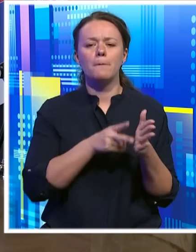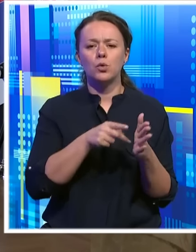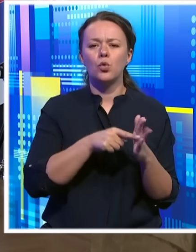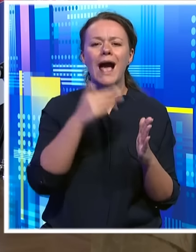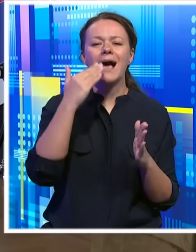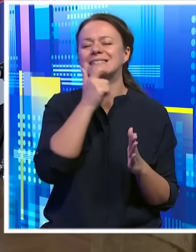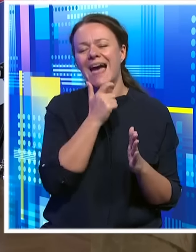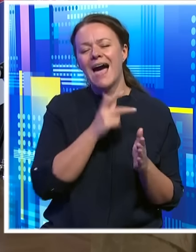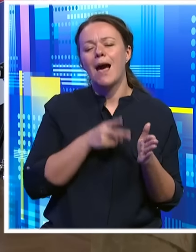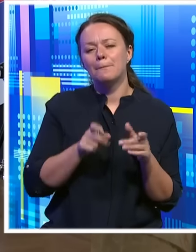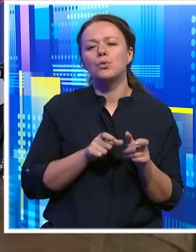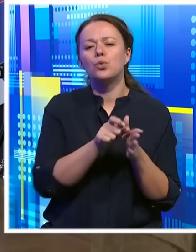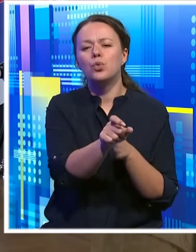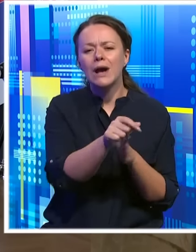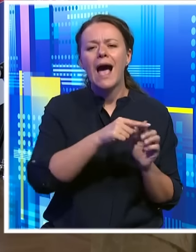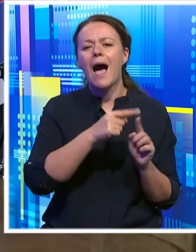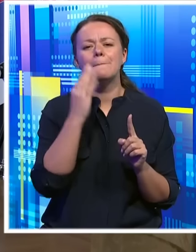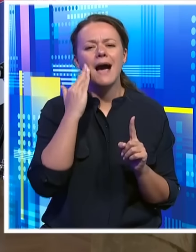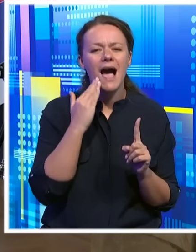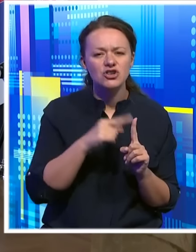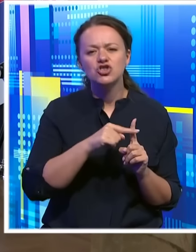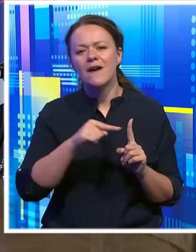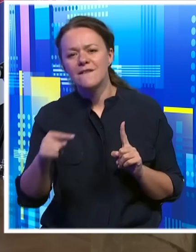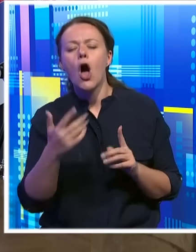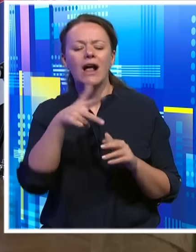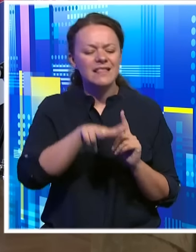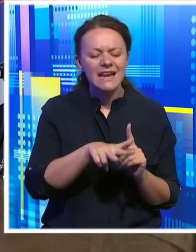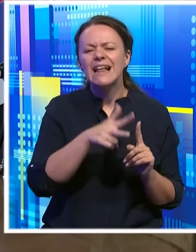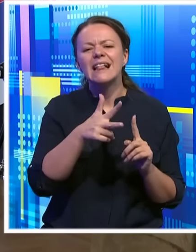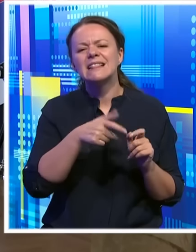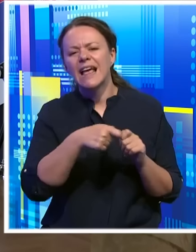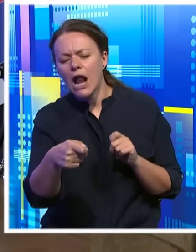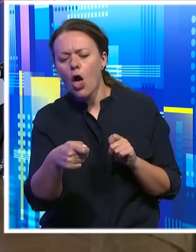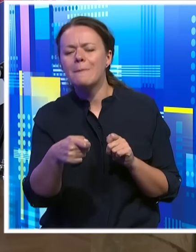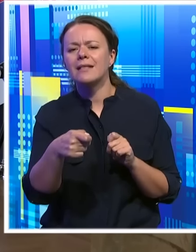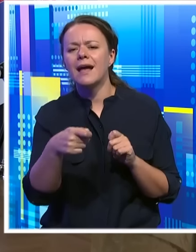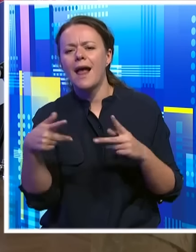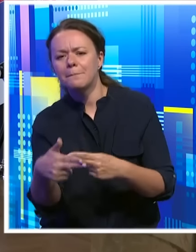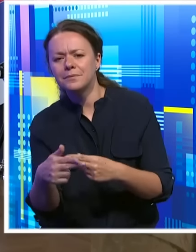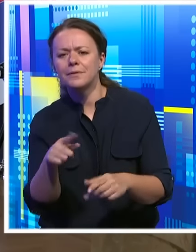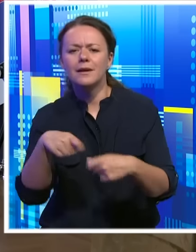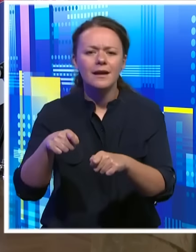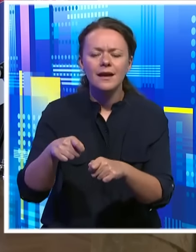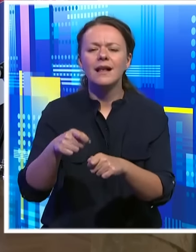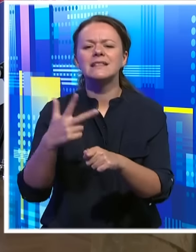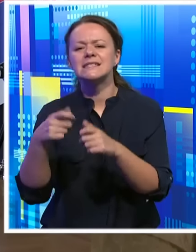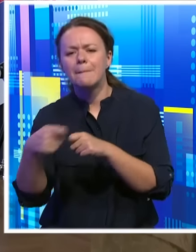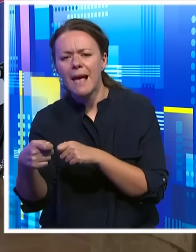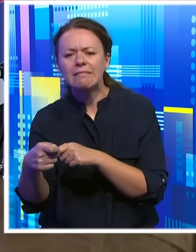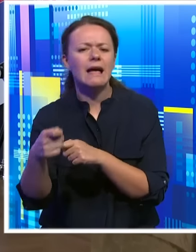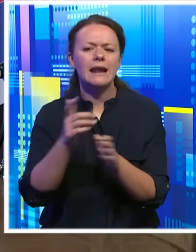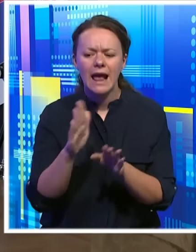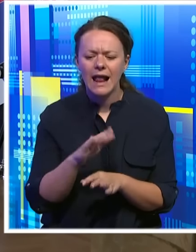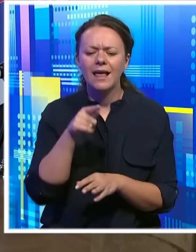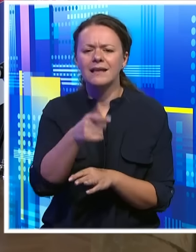stara pruga koja je negde prekinuta na 3 km, pa negde na 300 metara, pa ništa ne funkcioniše. Tu idu i dalje dizel